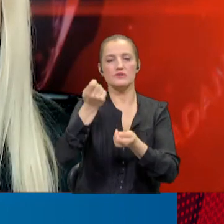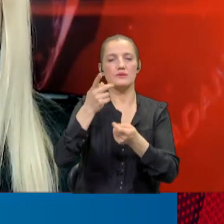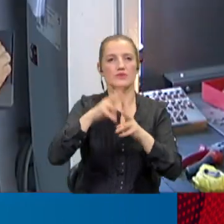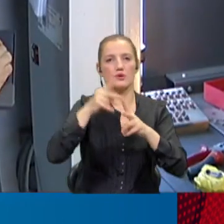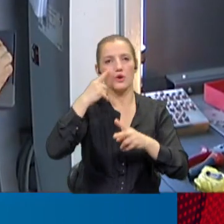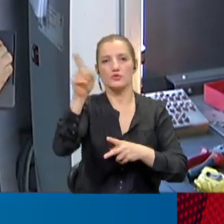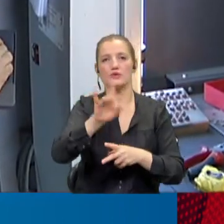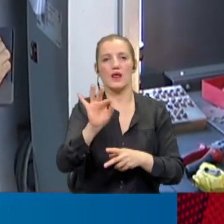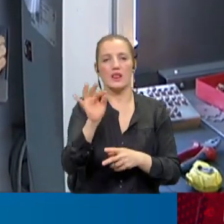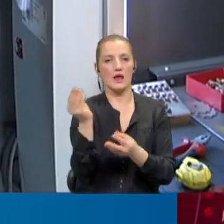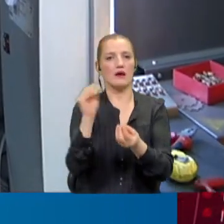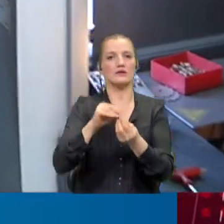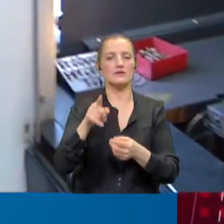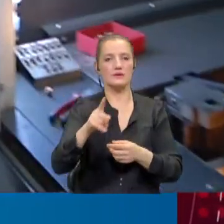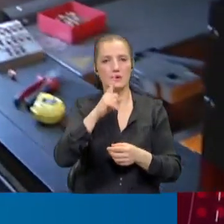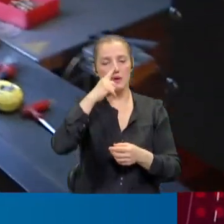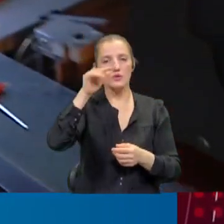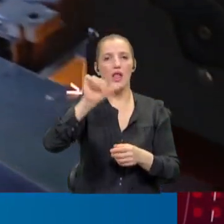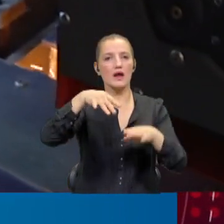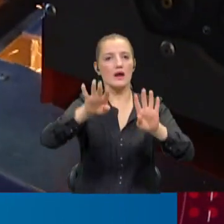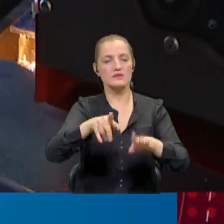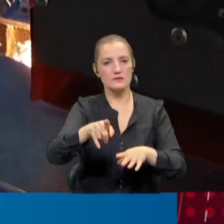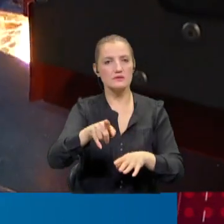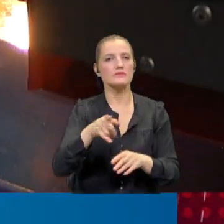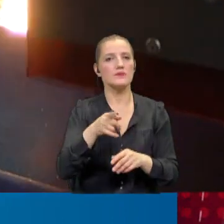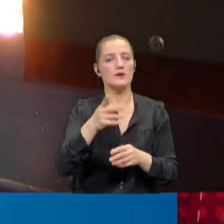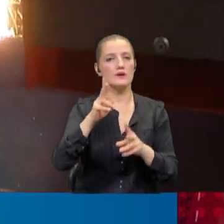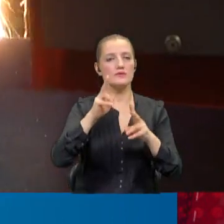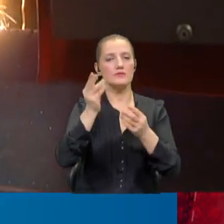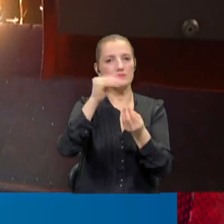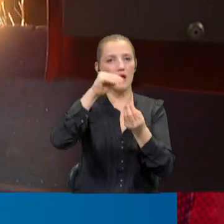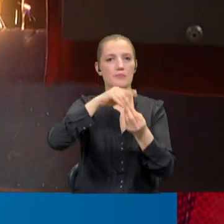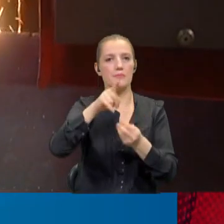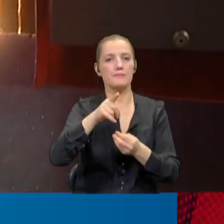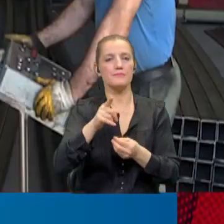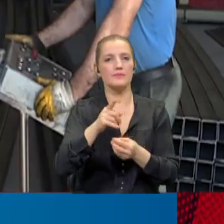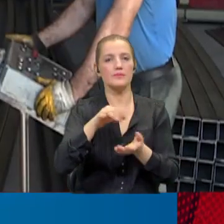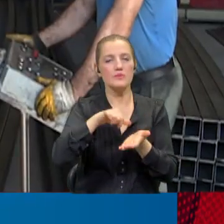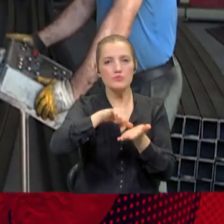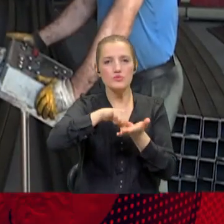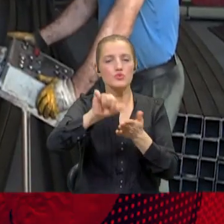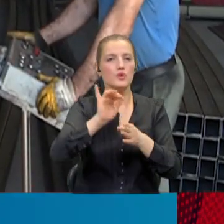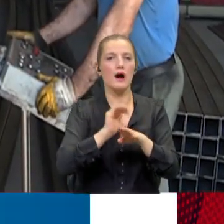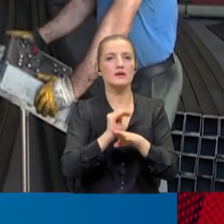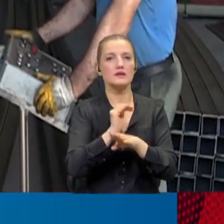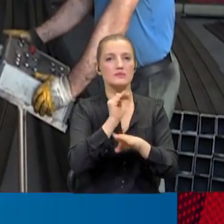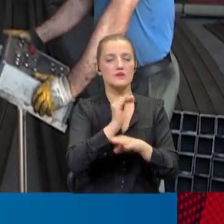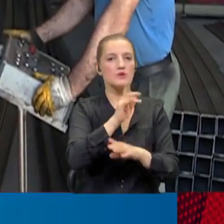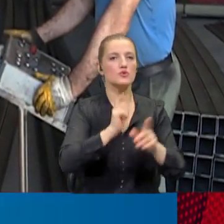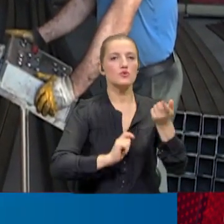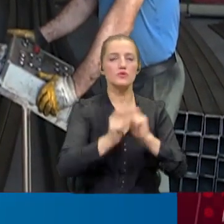elektriğin fiyatının artması doğalgazlı fiyat artışları ister istemez iğneden iple bütün hayatınızdaki